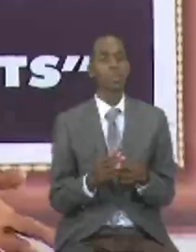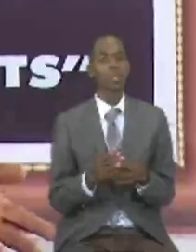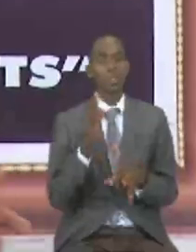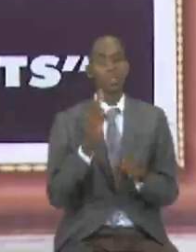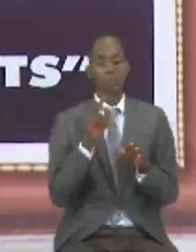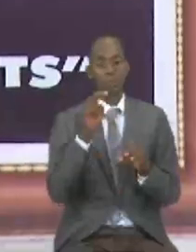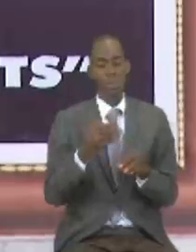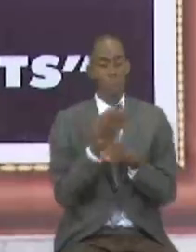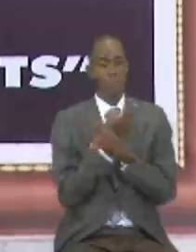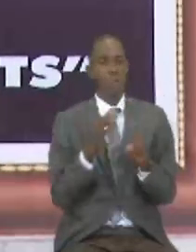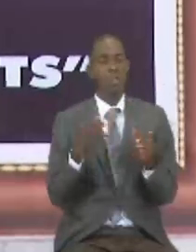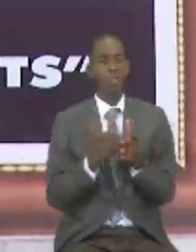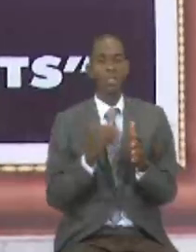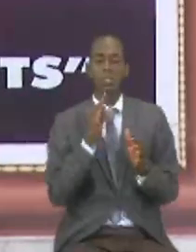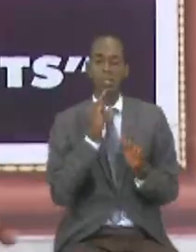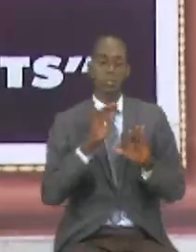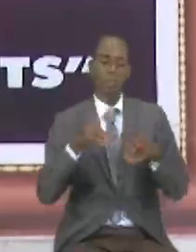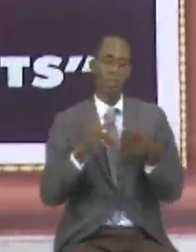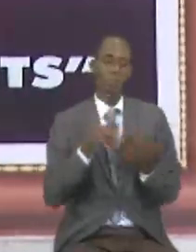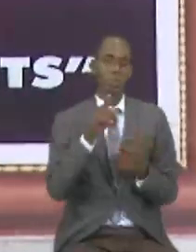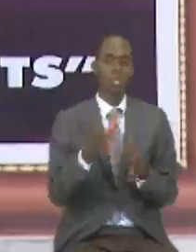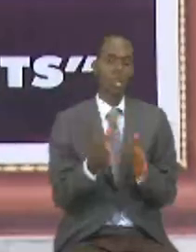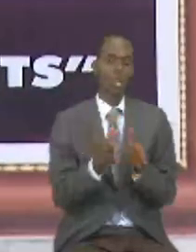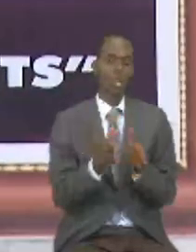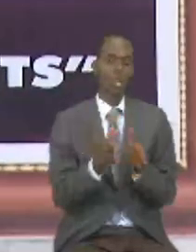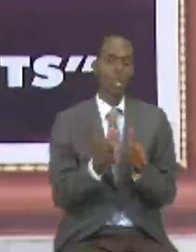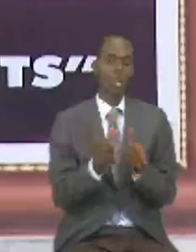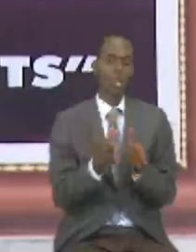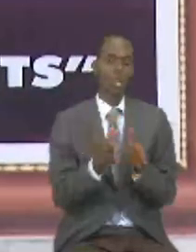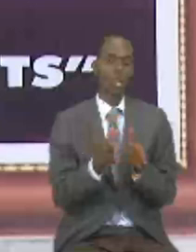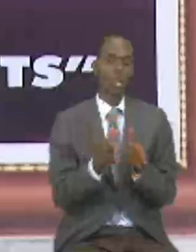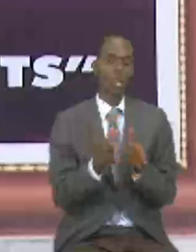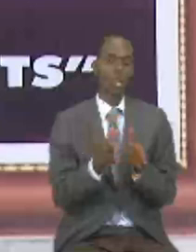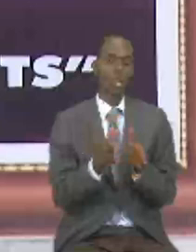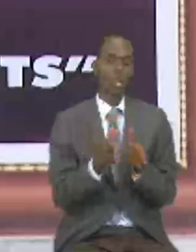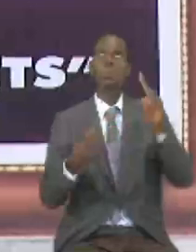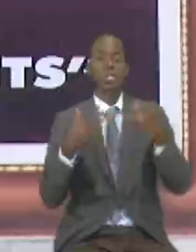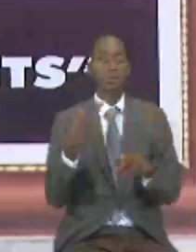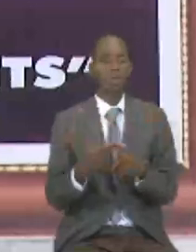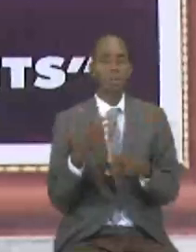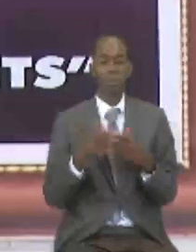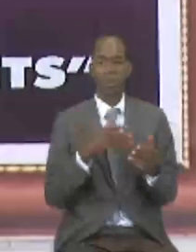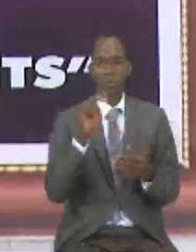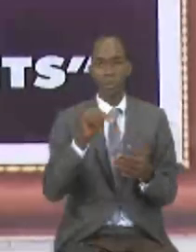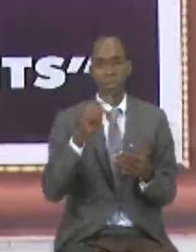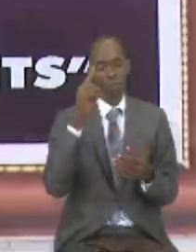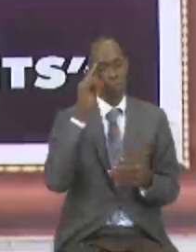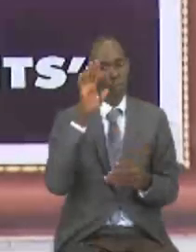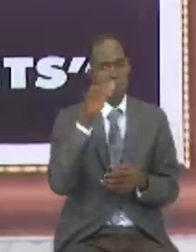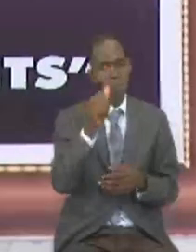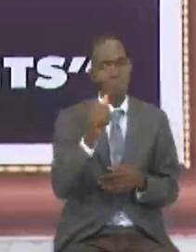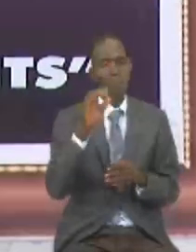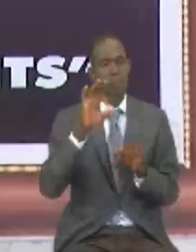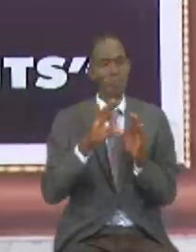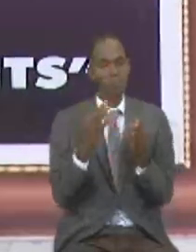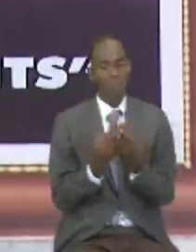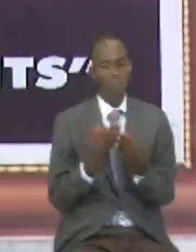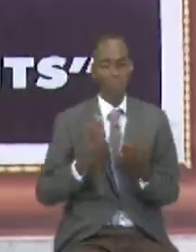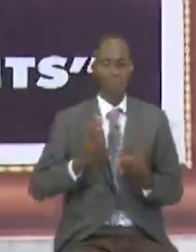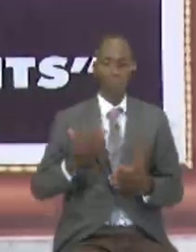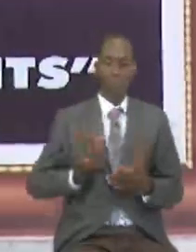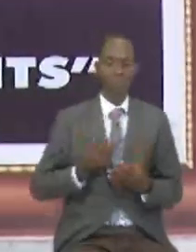Si tu demandes la guérison, la délivrance, c'est déjà fait. Si tu demandes quelque chose en ton nom, en son nom, quel soit ce